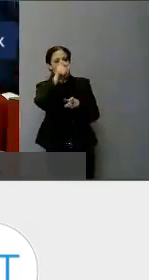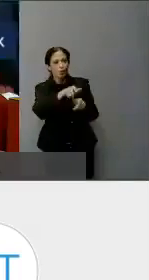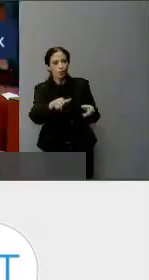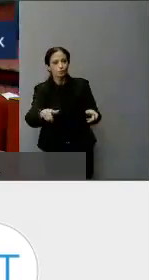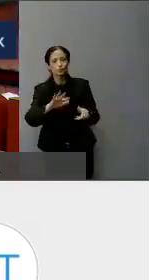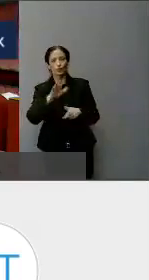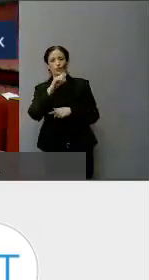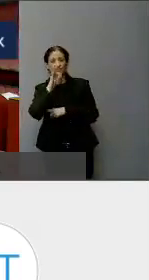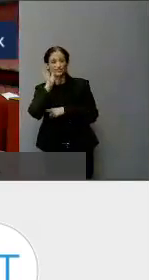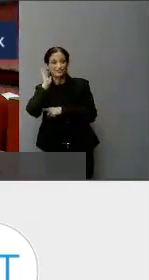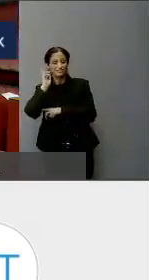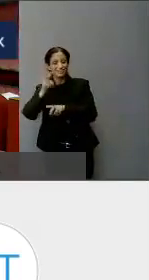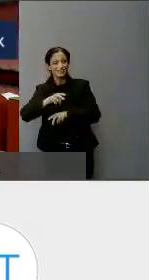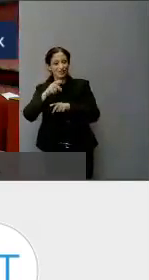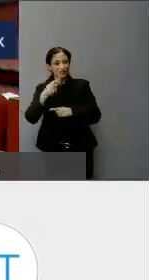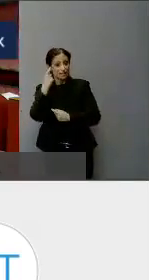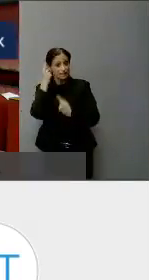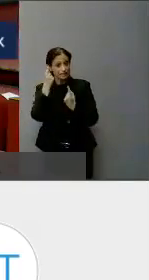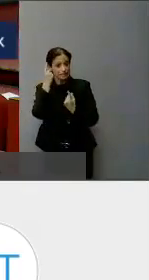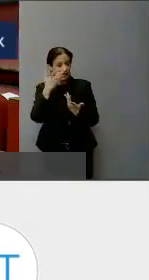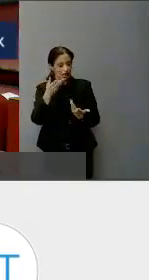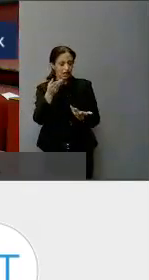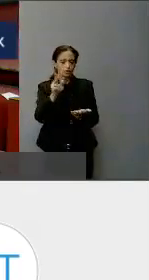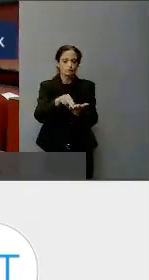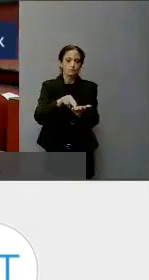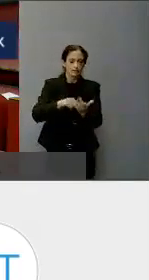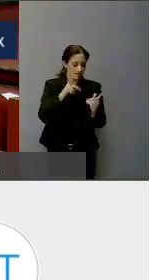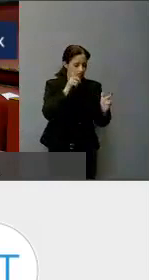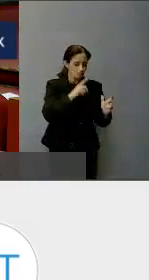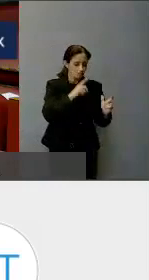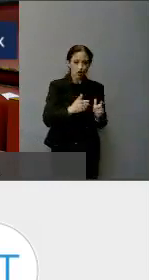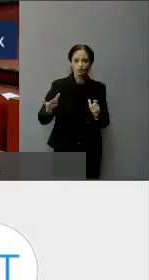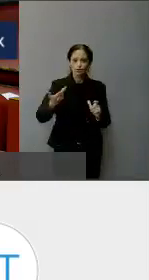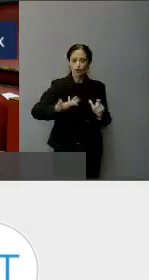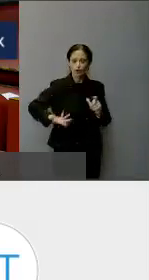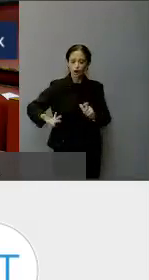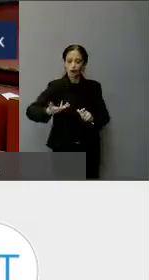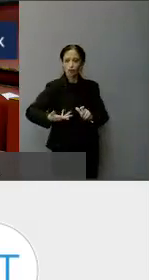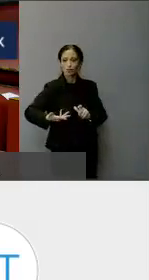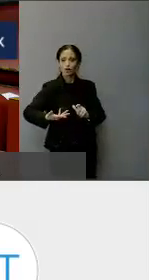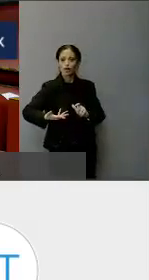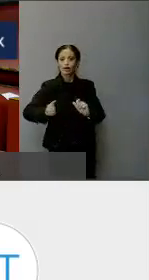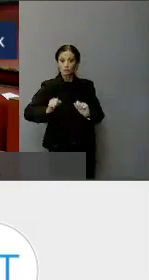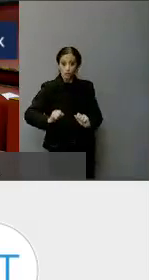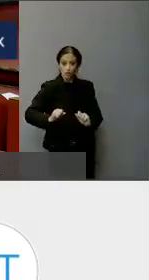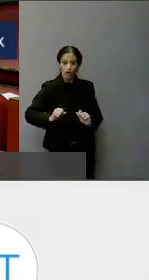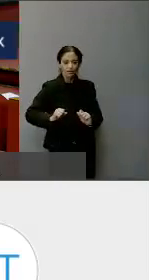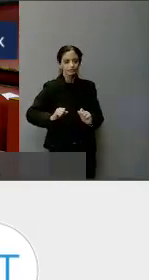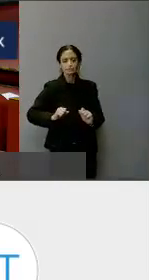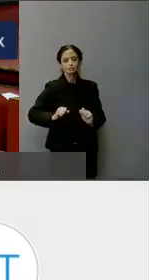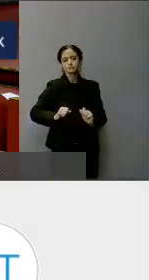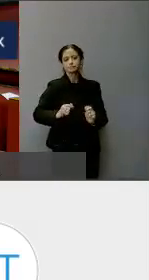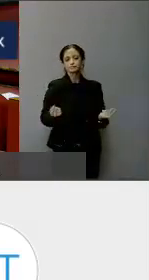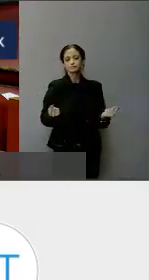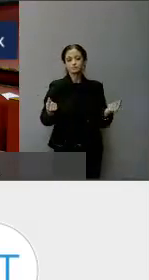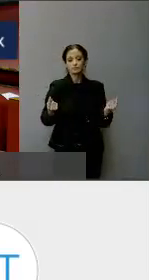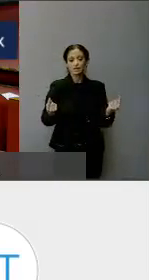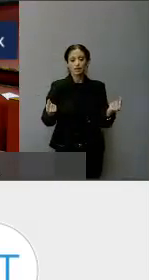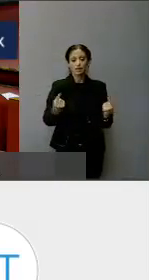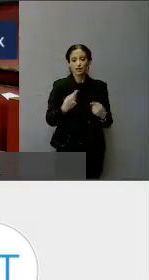contadini che magari hanno delle idee e se questo non è avvenuto prima come guardate quando parlavo